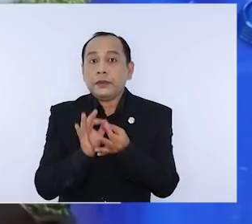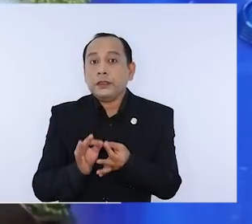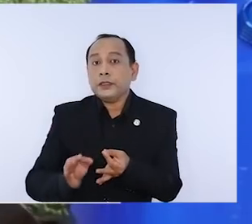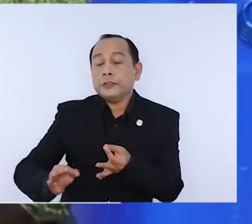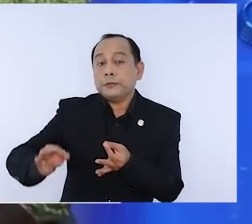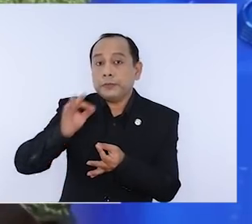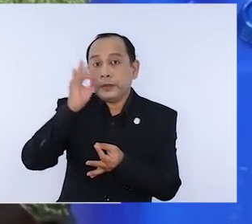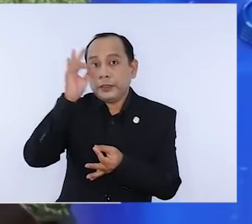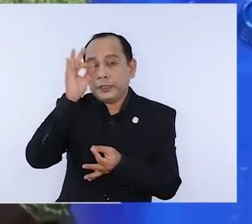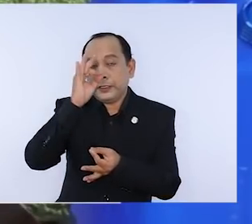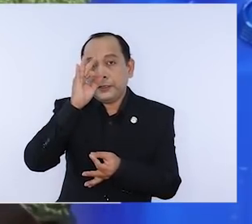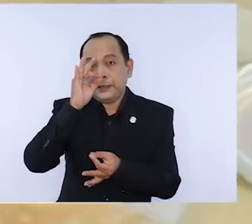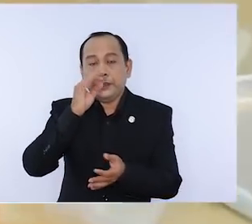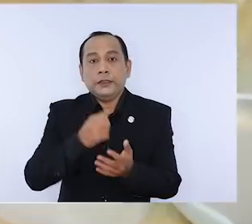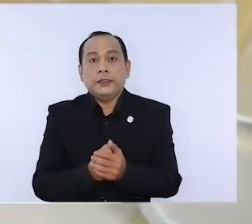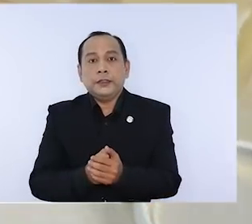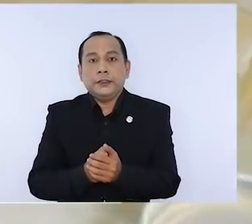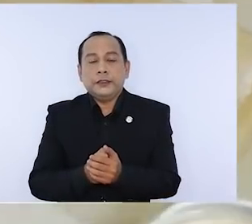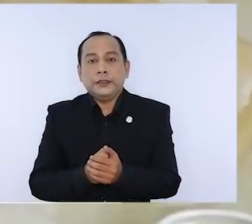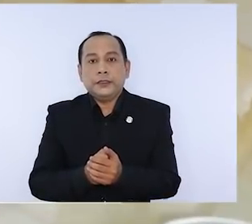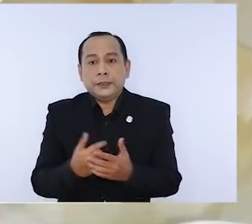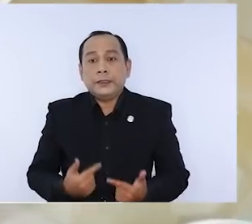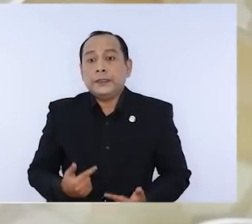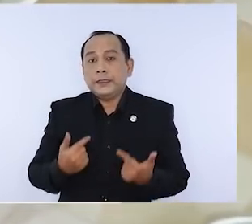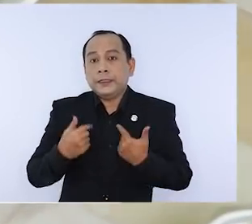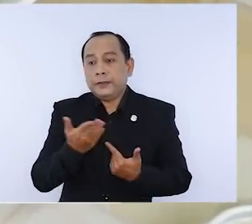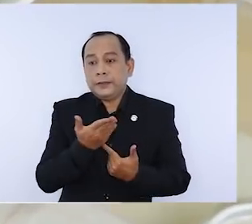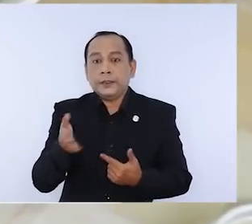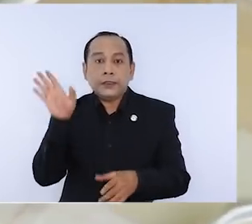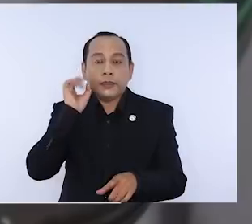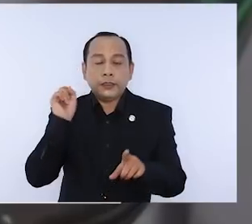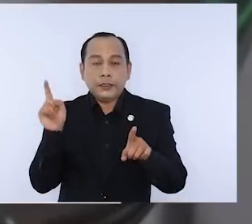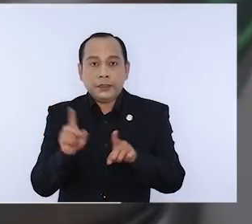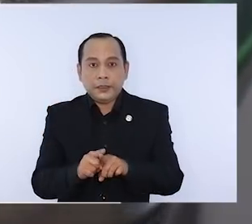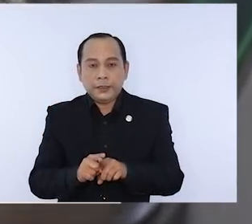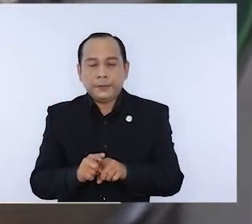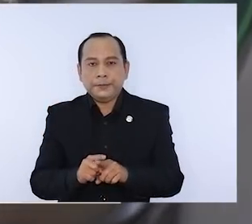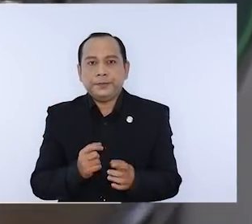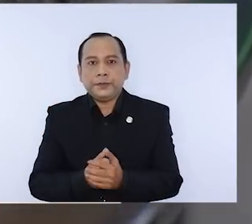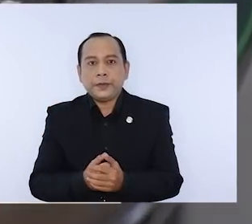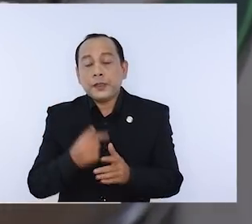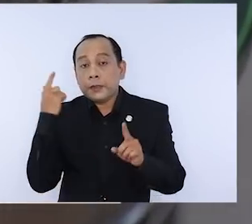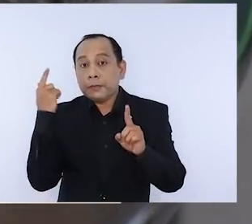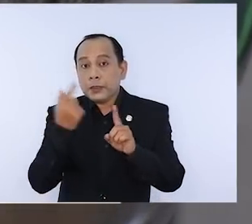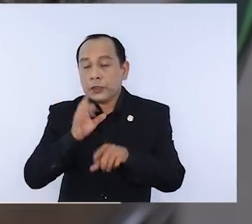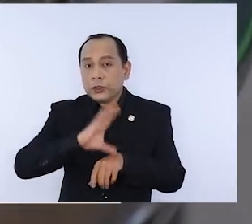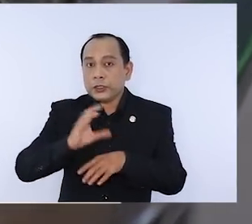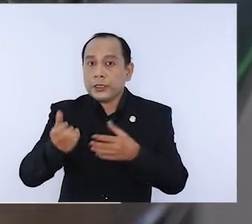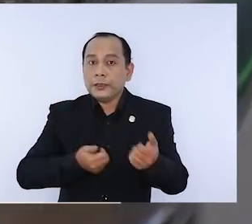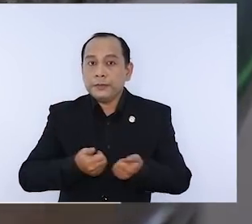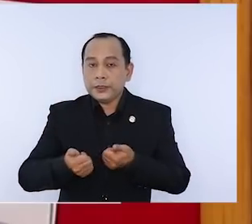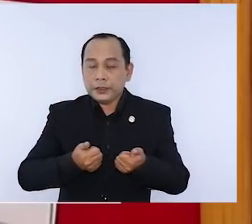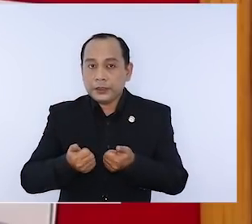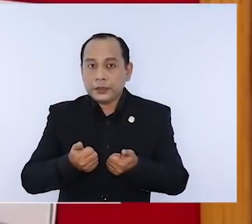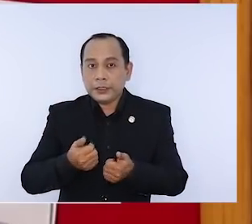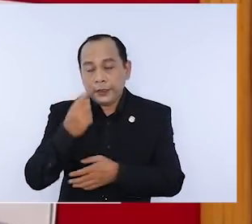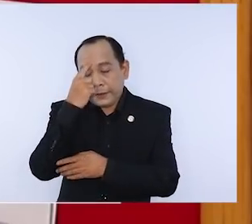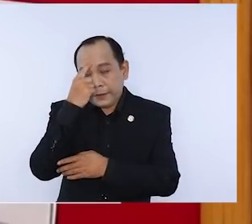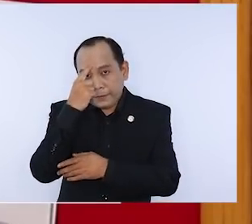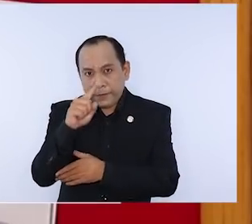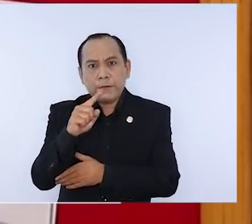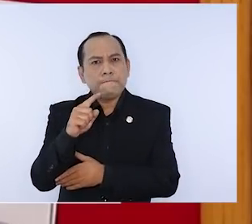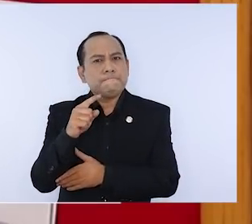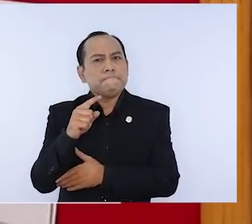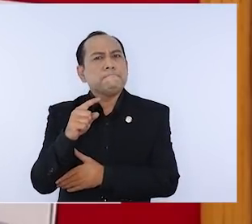espiritual na aspeto ng buhay ng mga kapatid. Ang layunin po ng pamamahala ay para